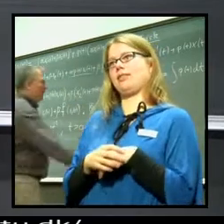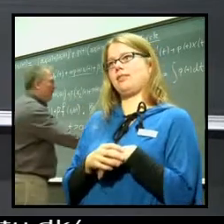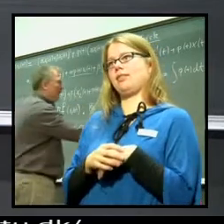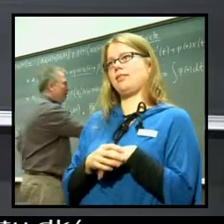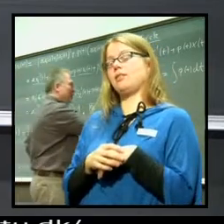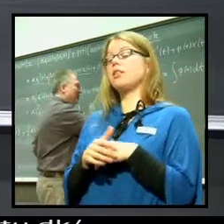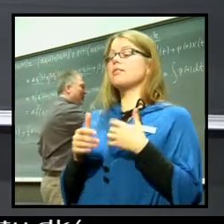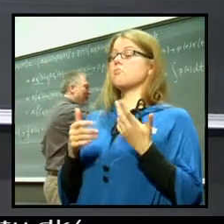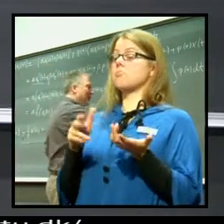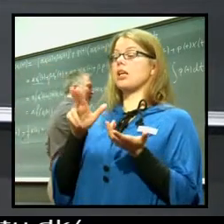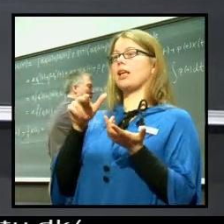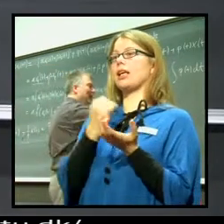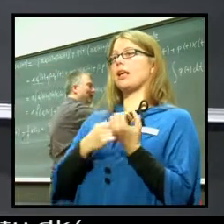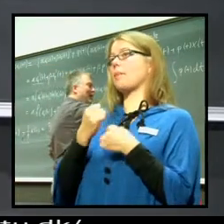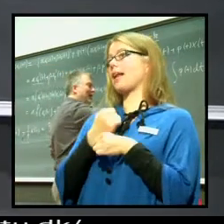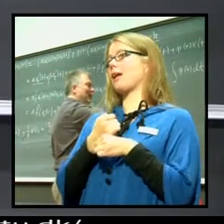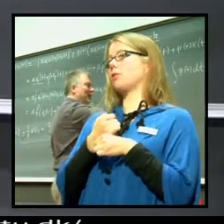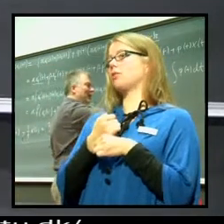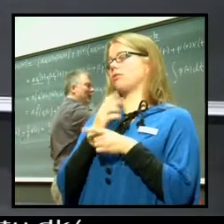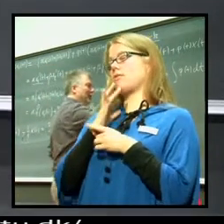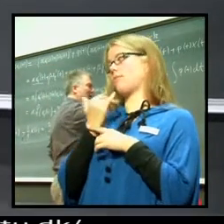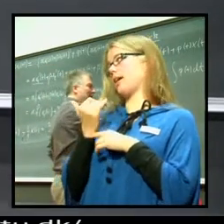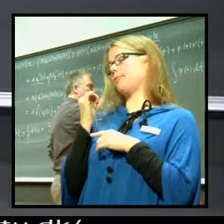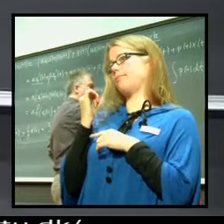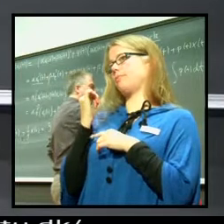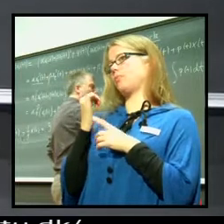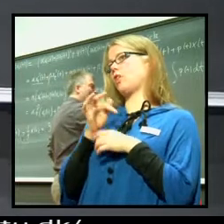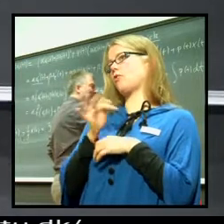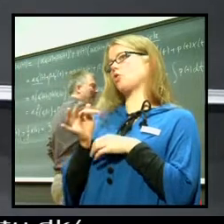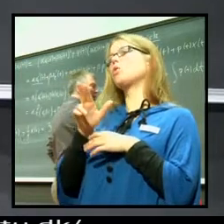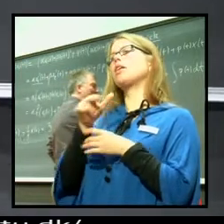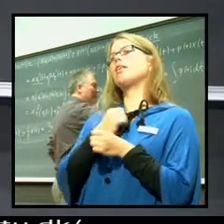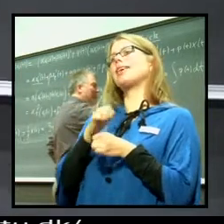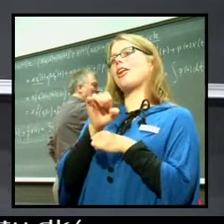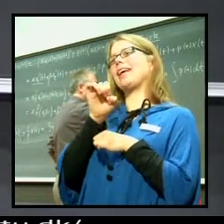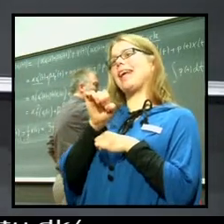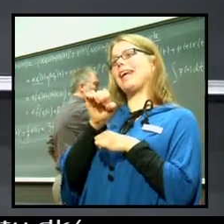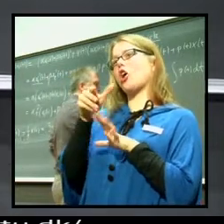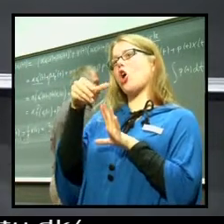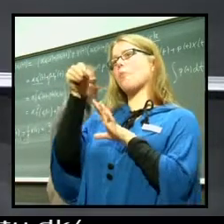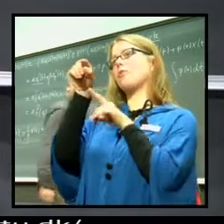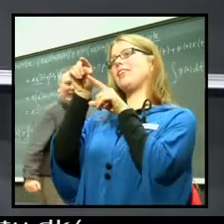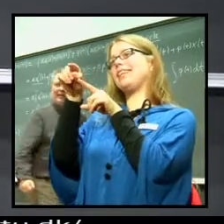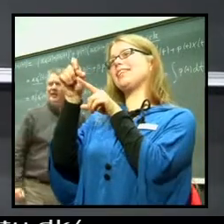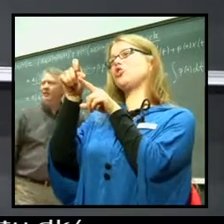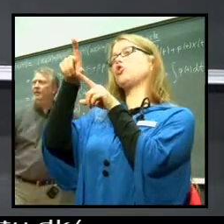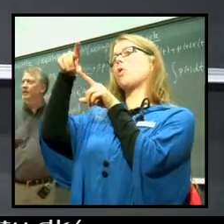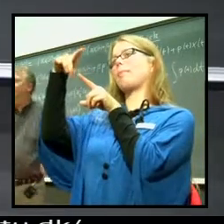Så kan man lave, når man har den der funktion, så kan jeg lave e opløftet i store